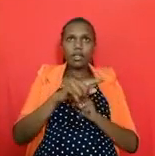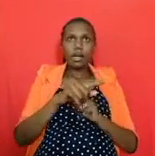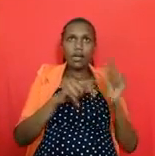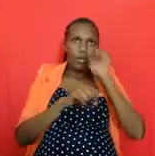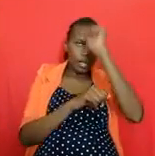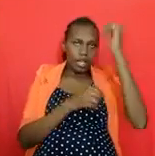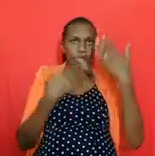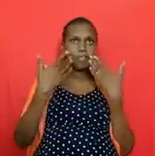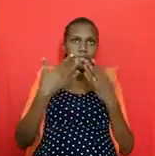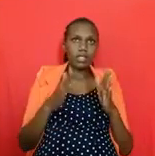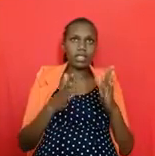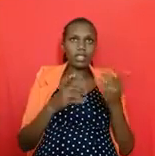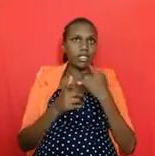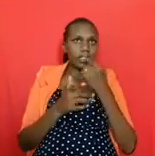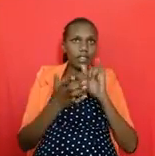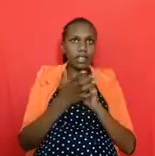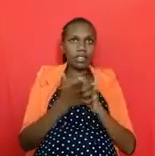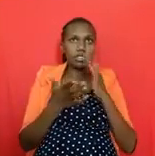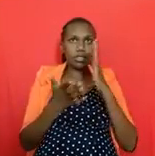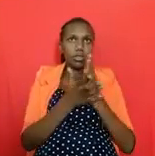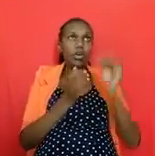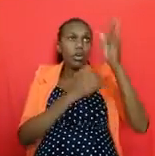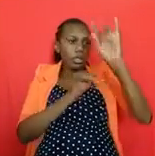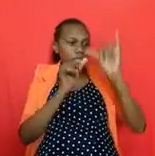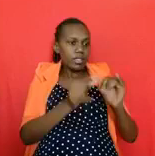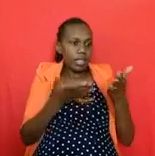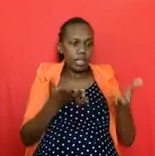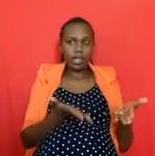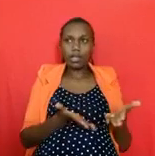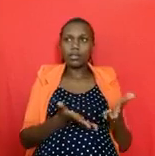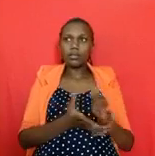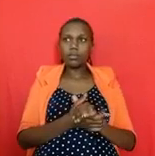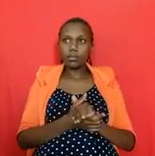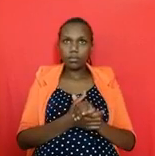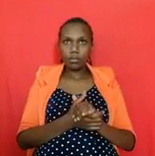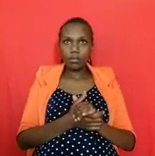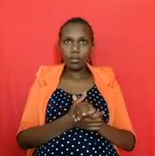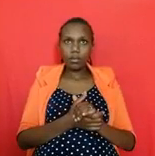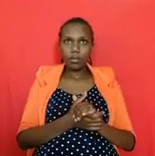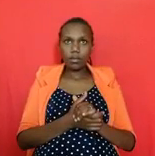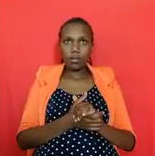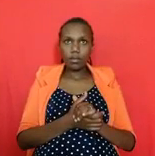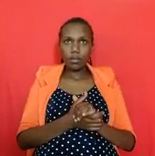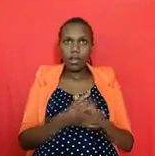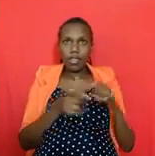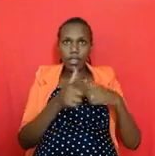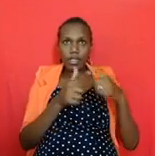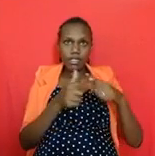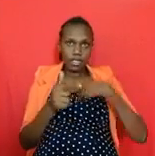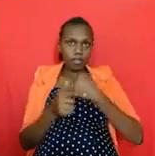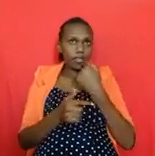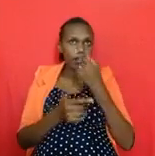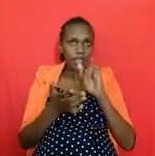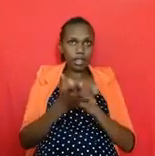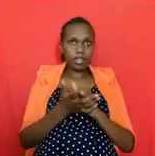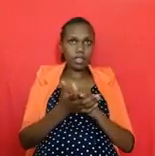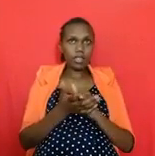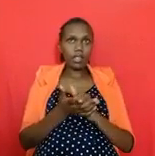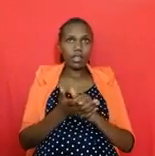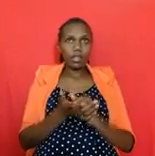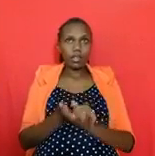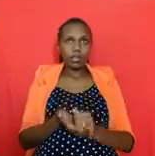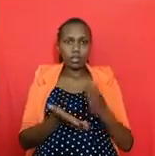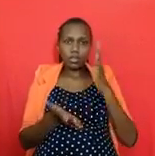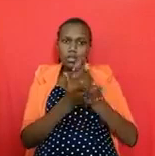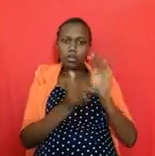rĩ akiuga haiya kaĩ ngai aikaraga gũkũ rĩu naniĩ nĩguo ndĩroigire kaĩ ngai